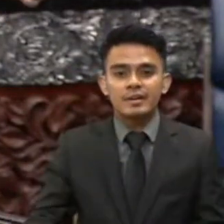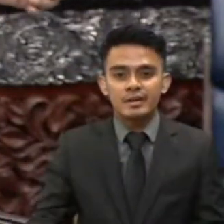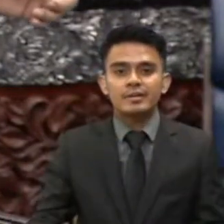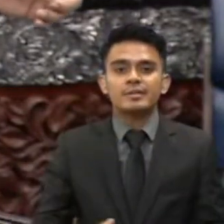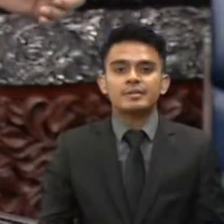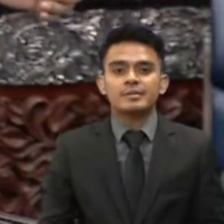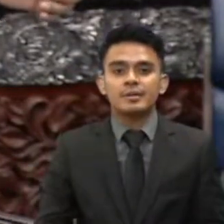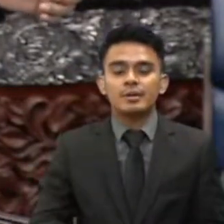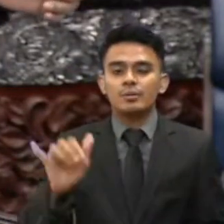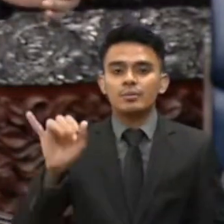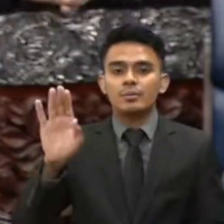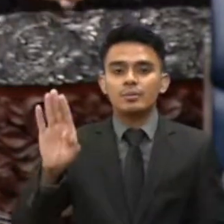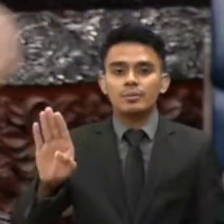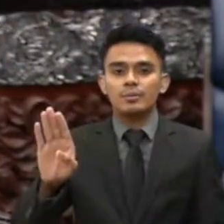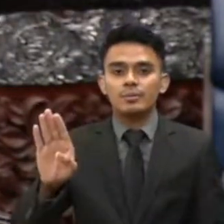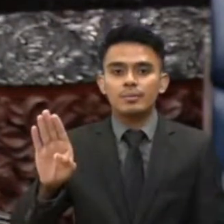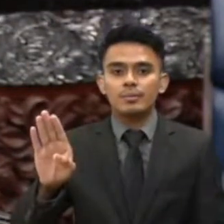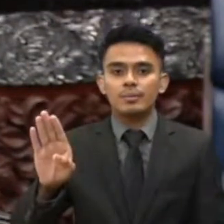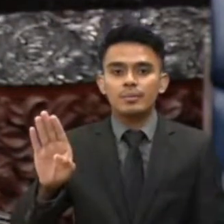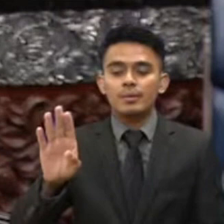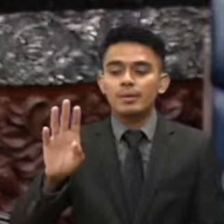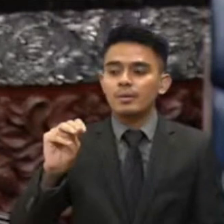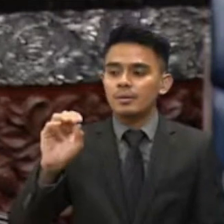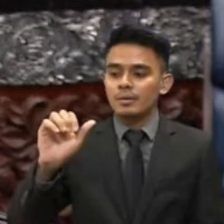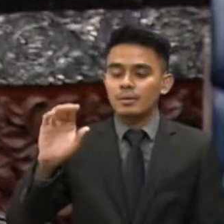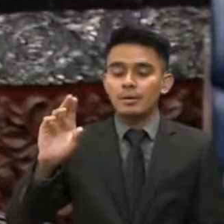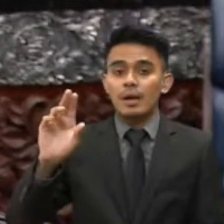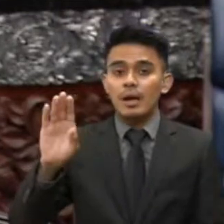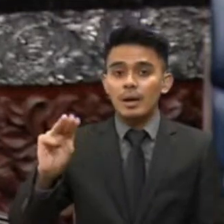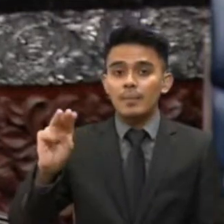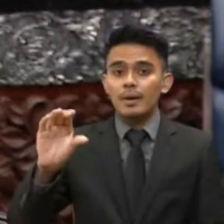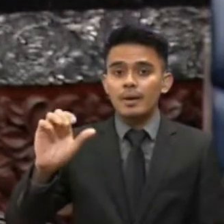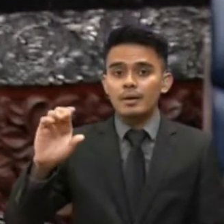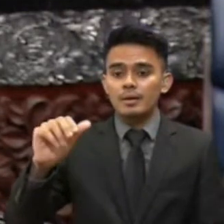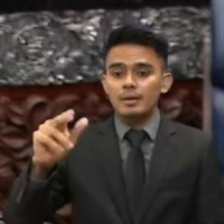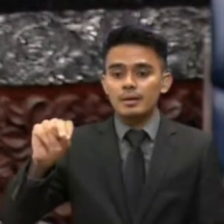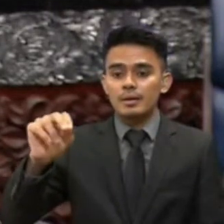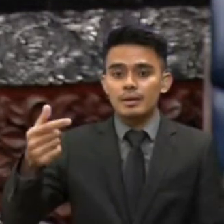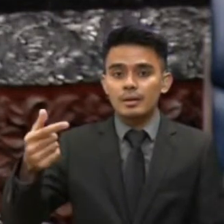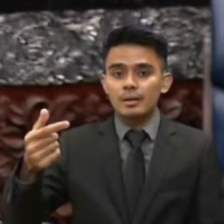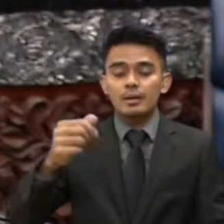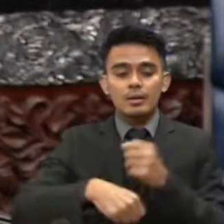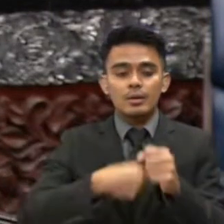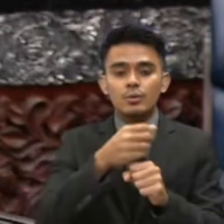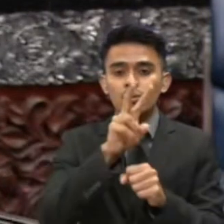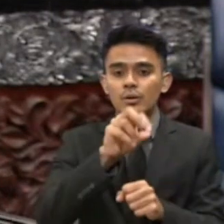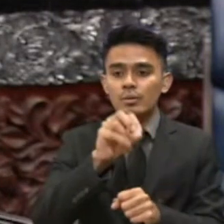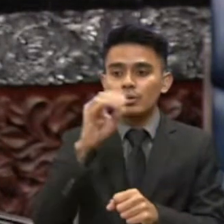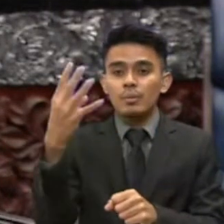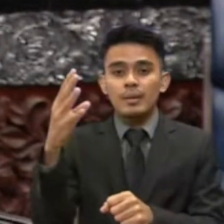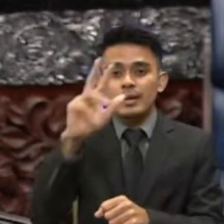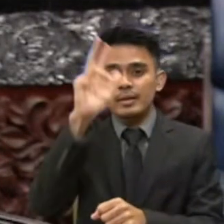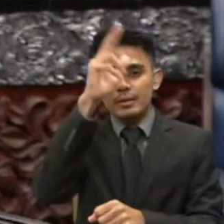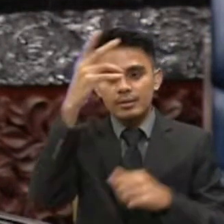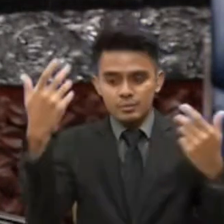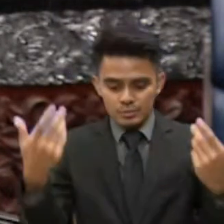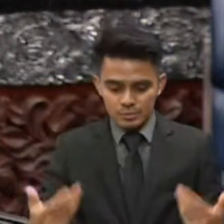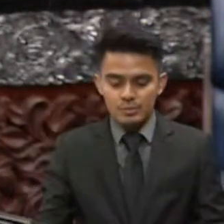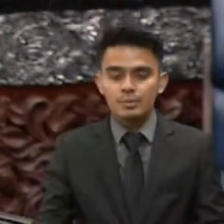yang tanya soal tadi pada 2014 kerajaan telah